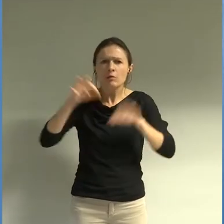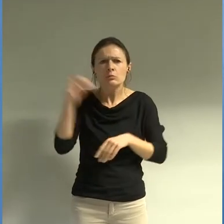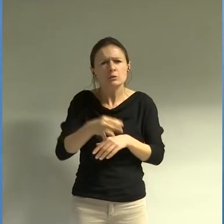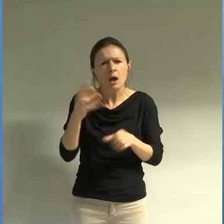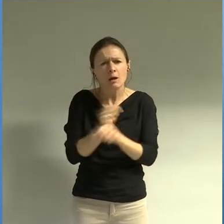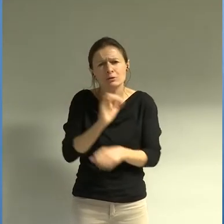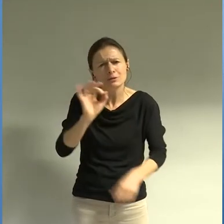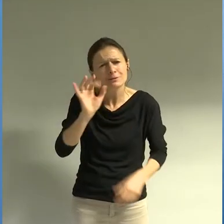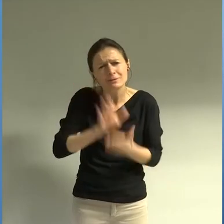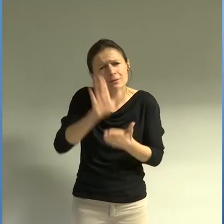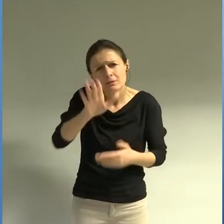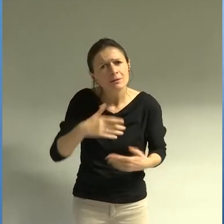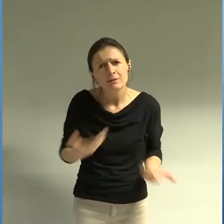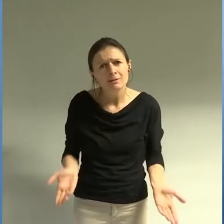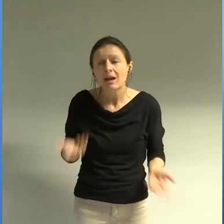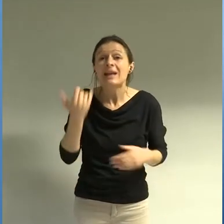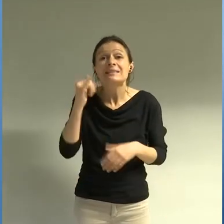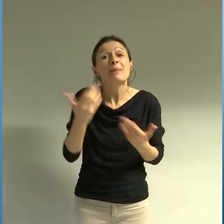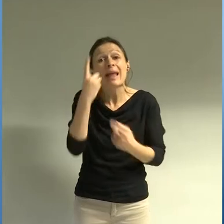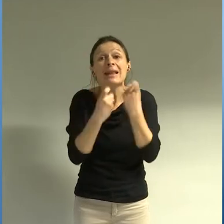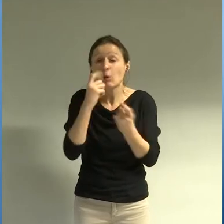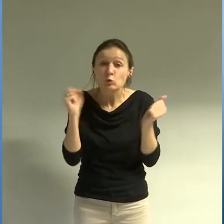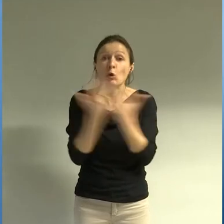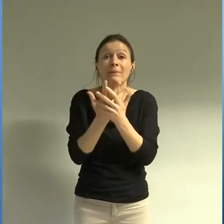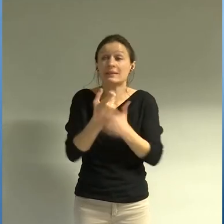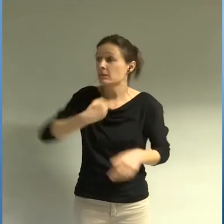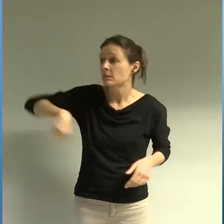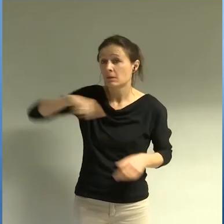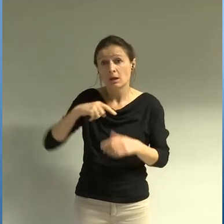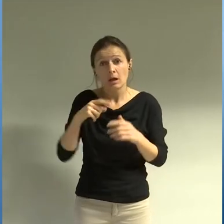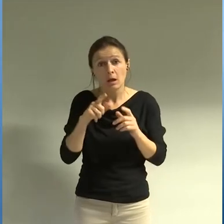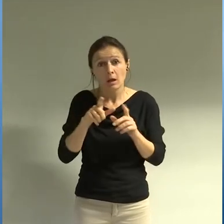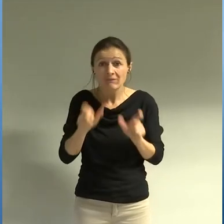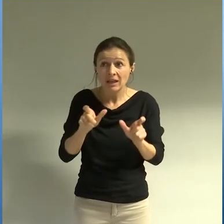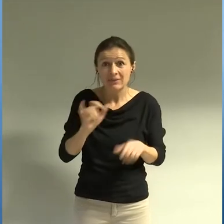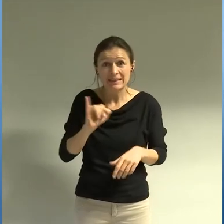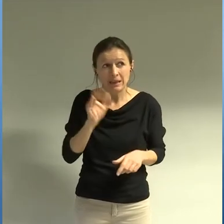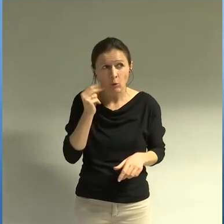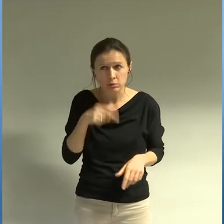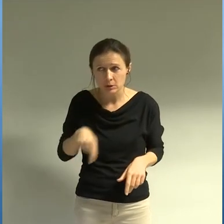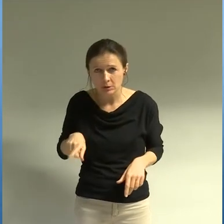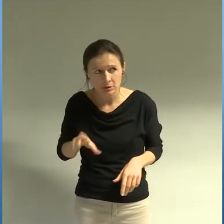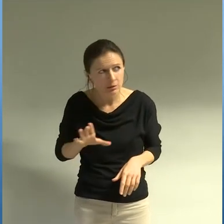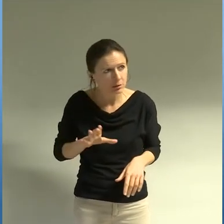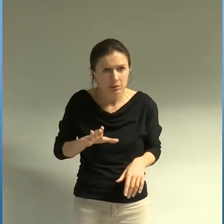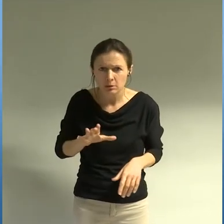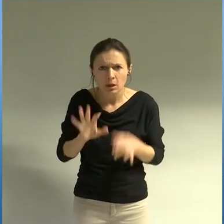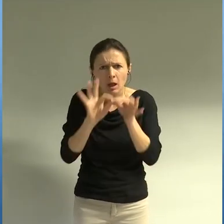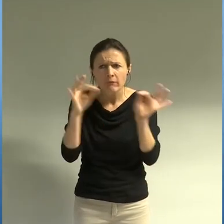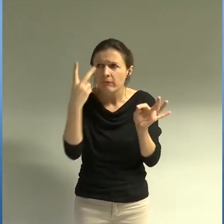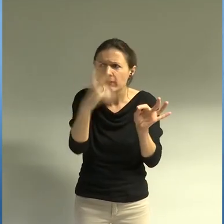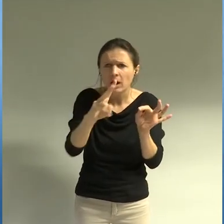combien dans cette salle on comprit chacun des mots chacun des groupes chacune des phrases